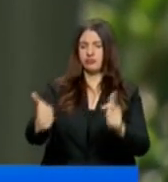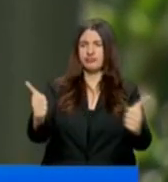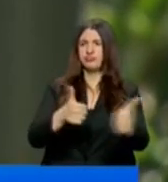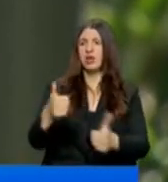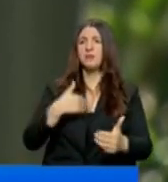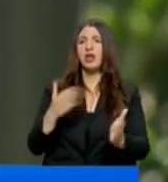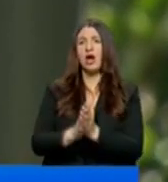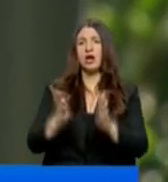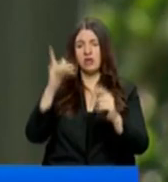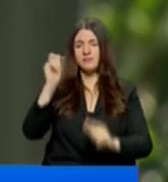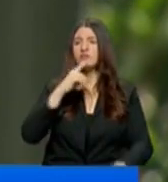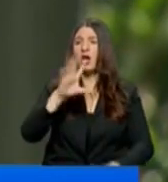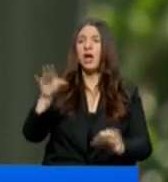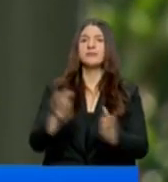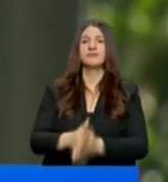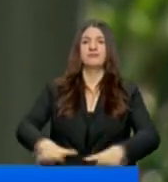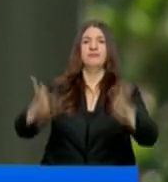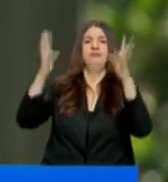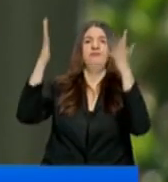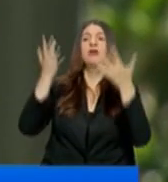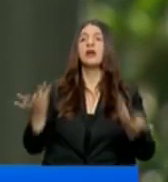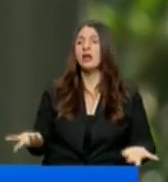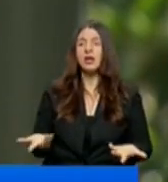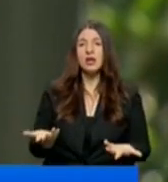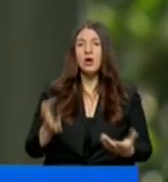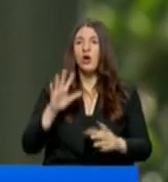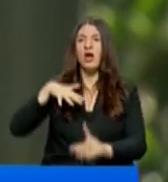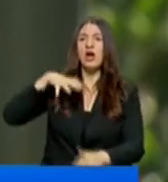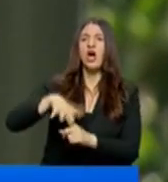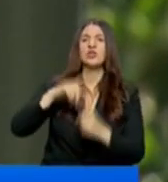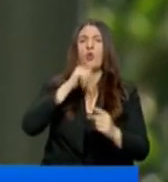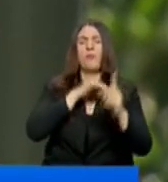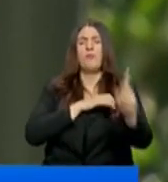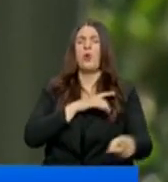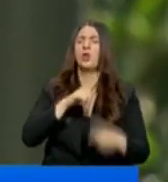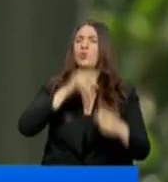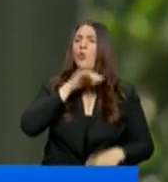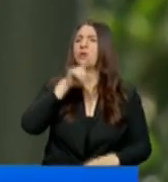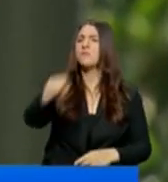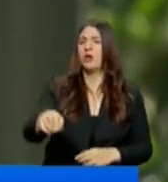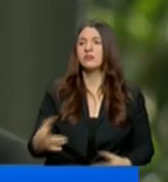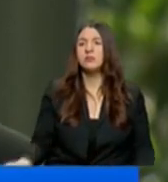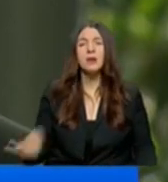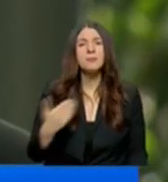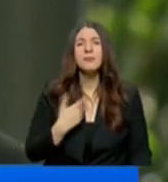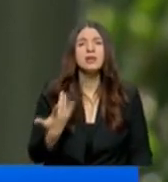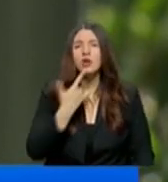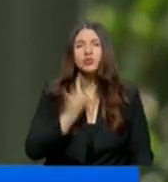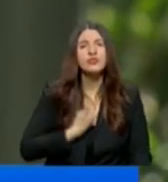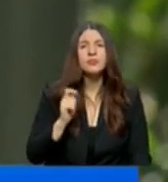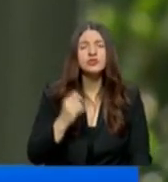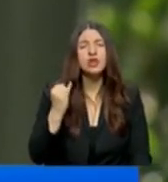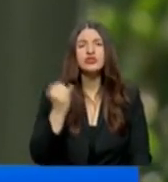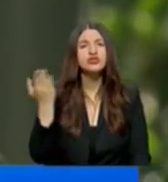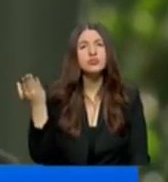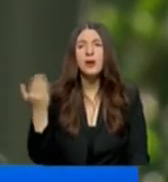Beni alkışlayın diyor. Hep beraber alkışlıyorlar. Efendim işte yükleniyor. Kılıçdaroğlu şöyledir, Kılıçdaroğlu böyledir. Ya bana niye hakaret ediyorsun